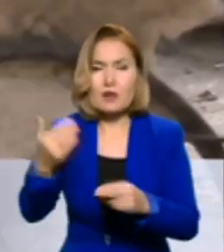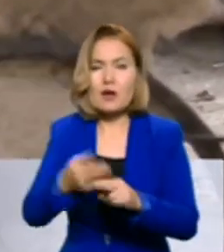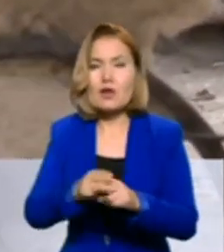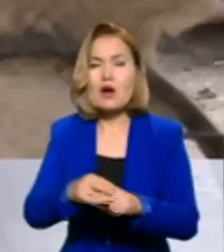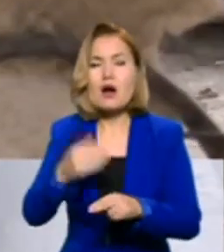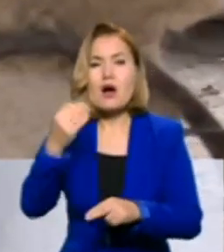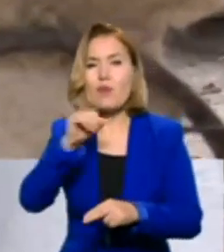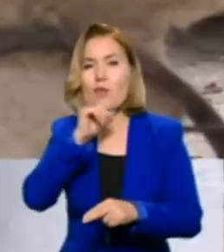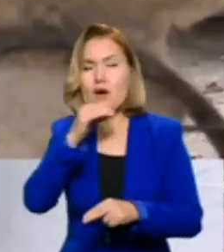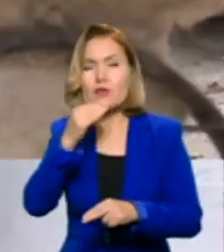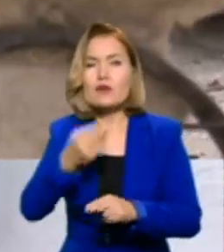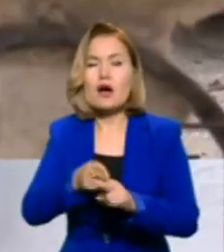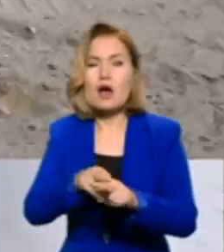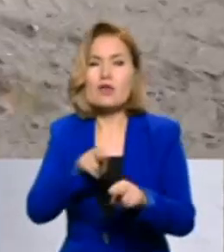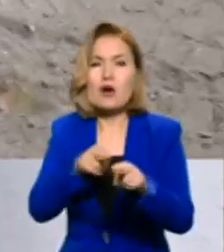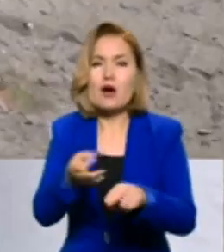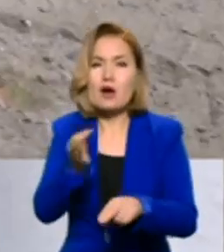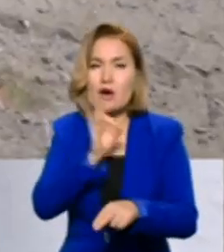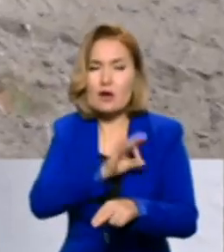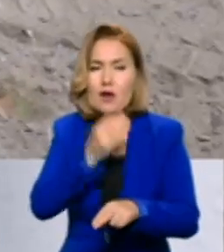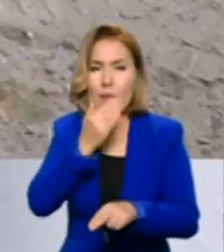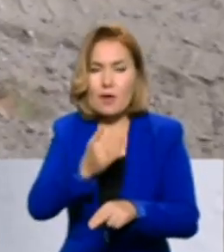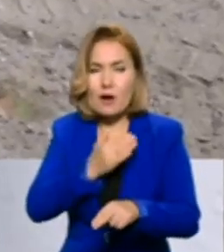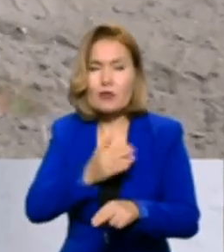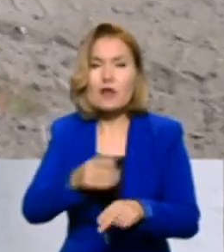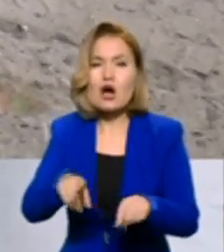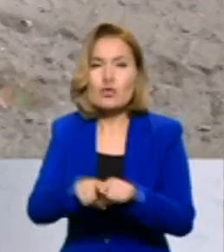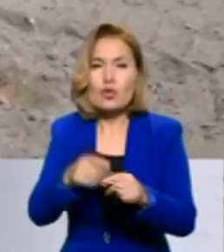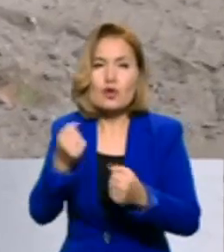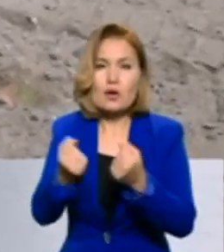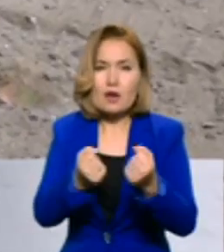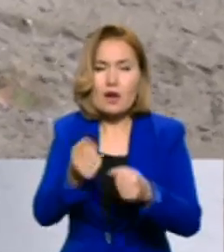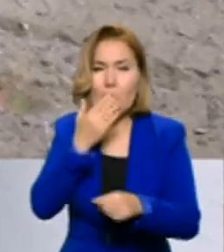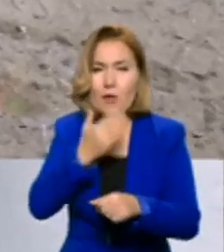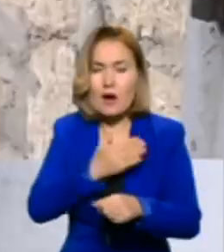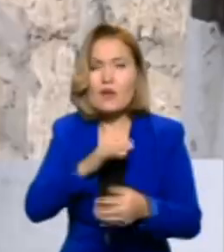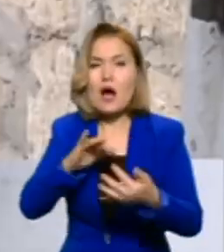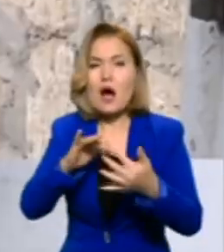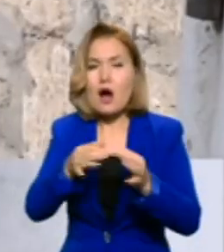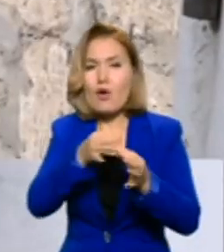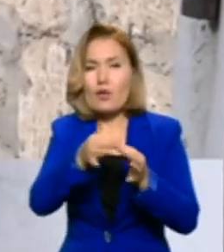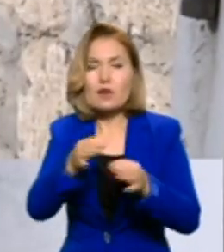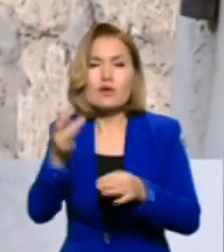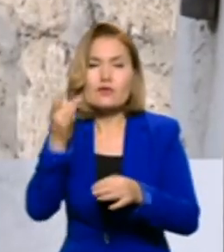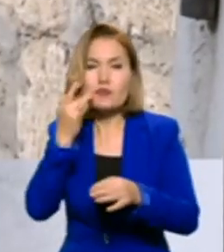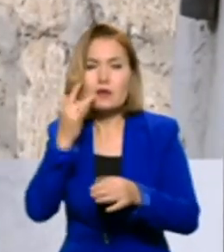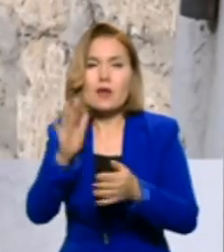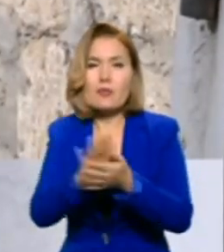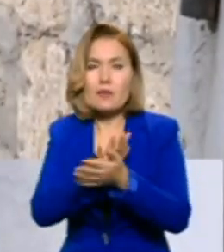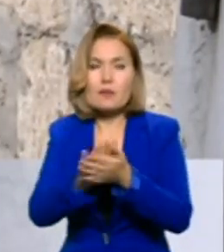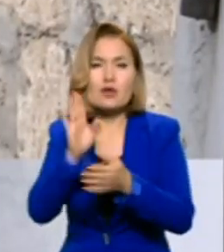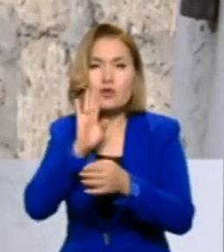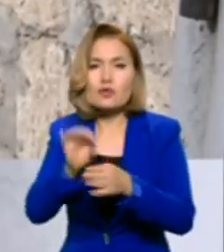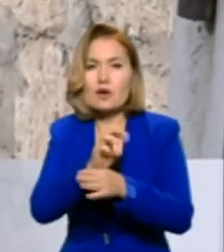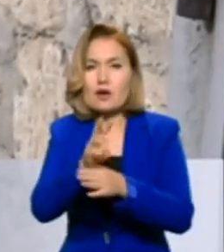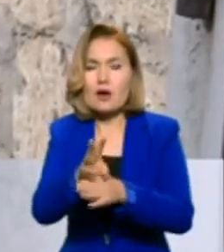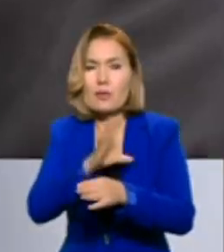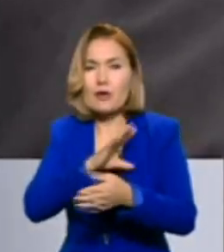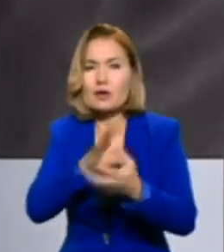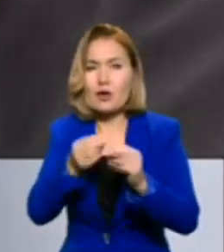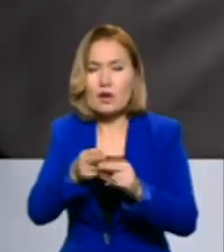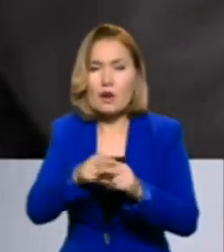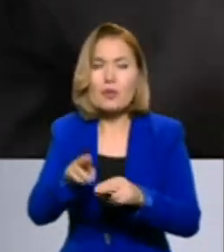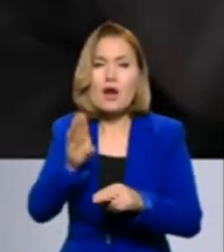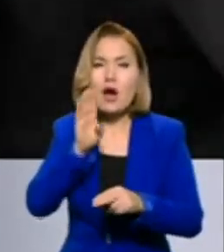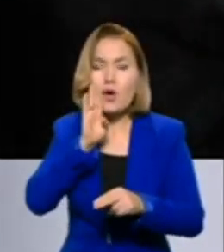Ақшабаев аңшылық кәсіппен қатар тракторшы мамандығын меңгерген. Көлік жүргізіп ауылдарға ауыз су тасыған. Бүгінде еңбегінің жемісін көріп отыр.